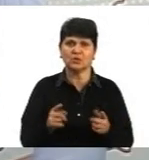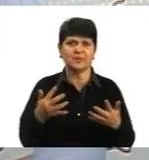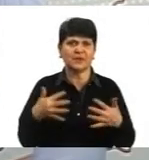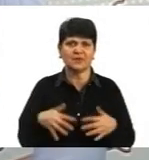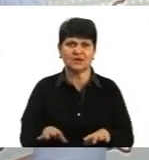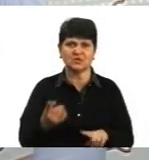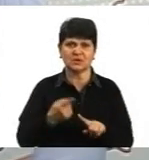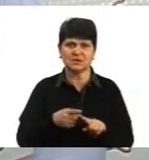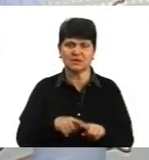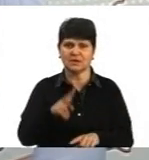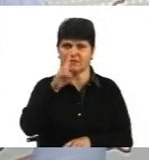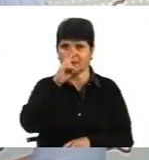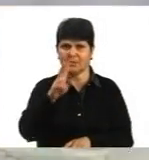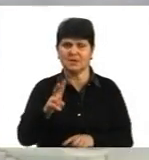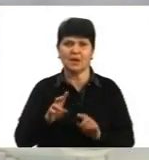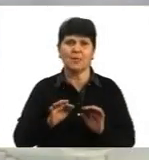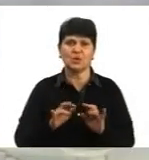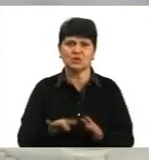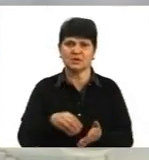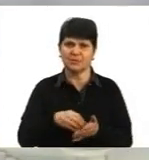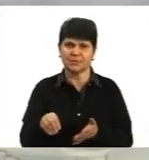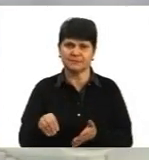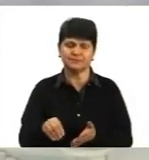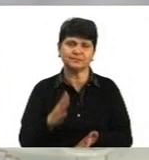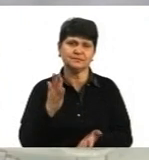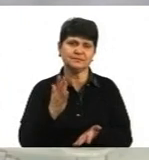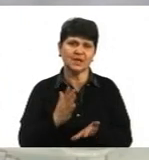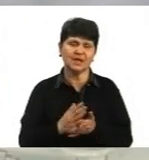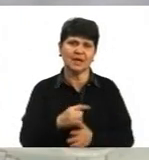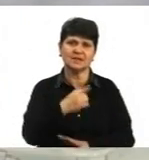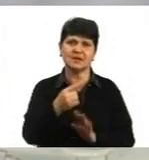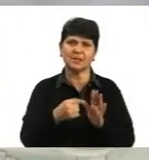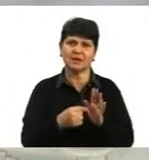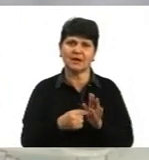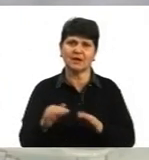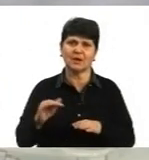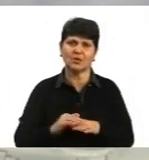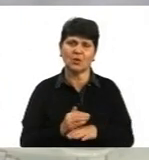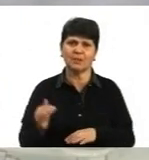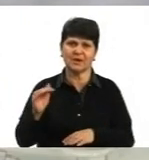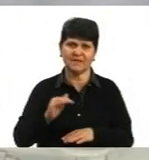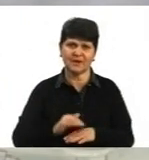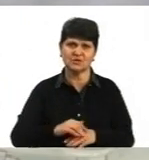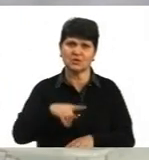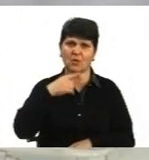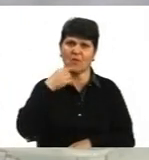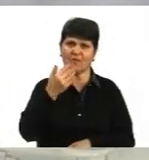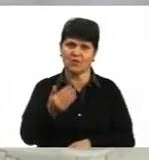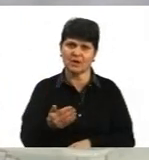на процедури закупівлі. Є запитання. Доброго вечора. Ми вас чуємо. Говоріть, будь ласка. Ми вас чуємо.